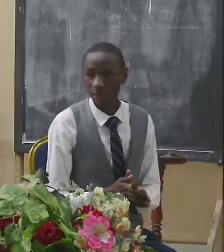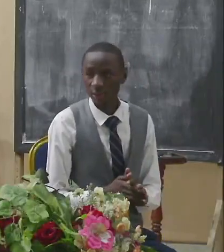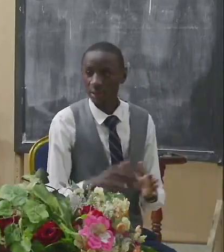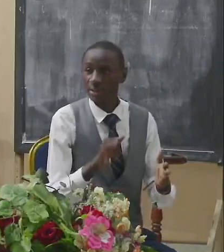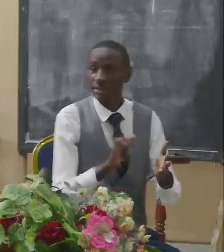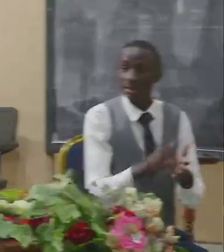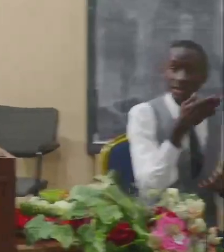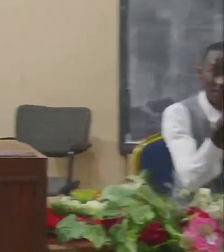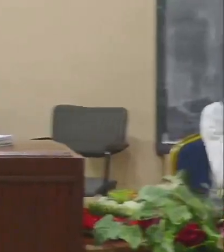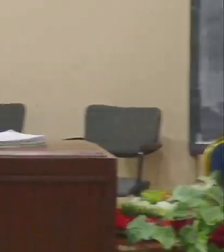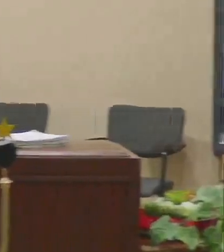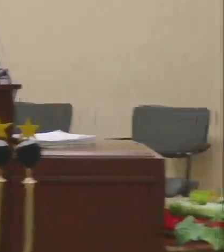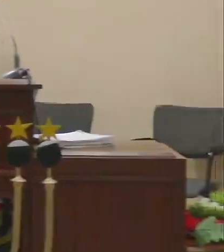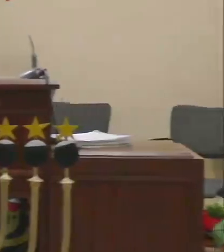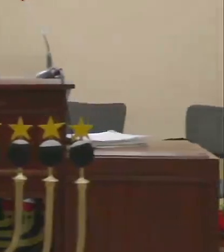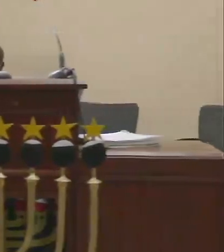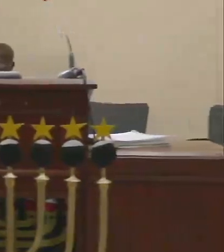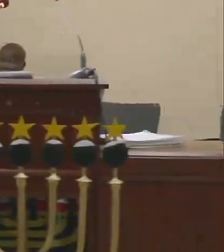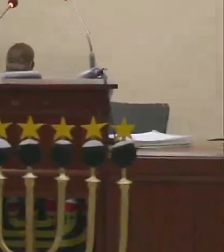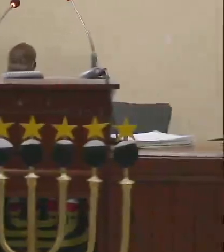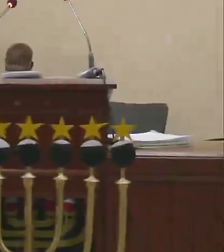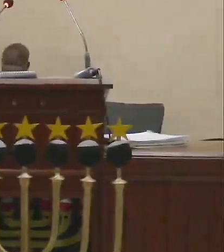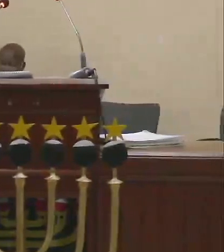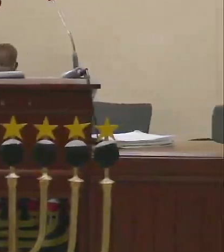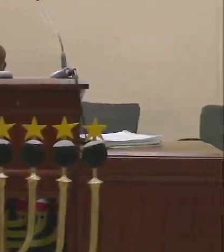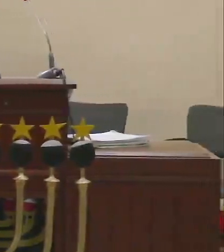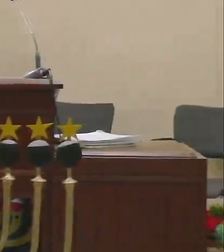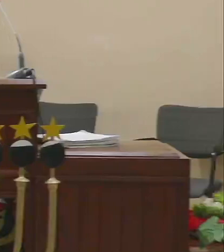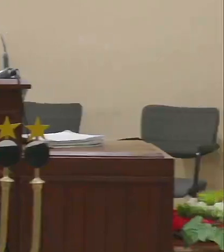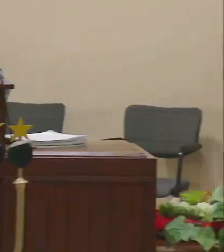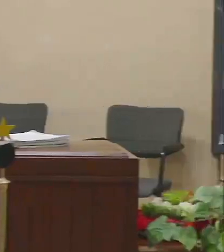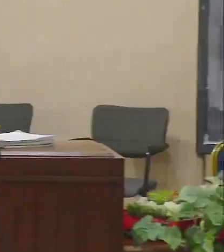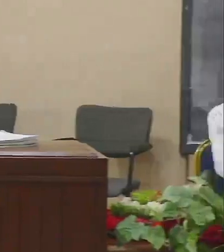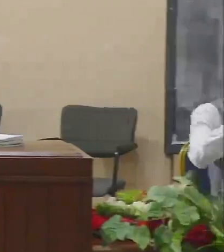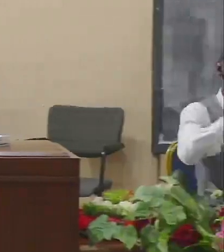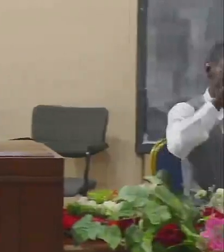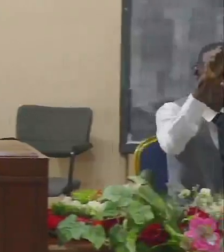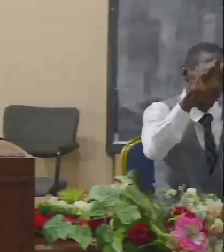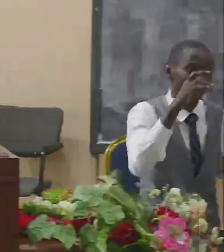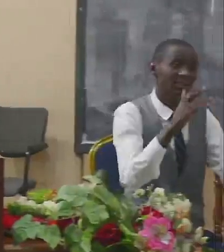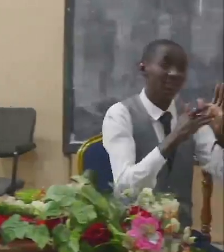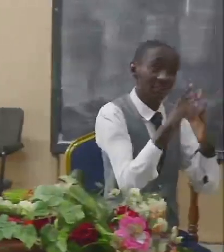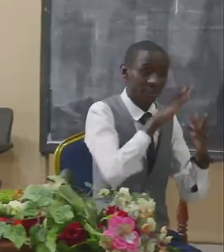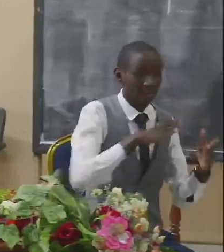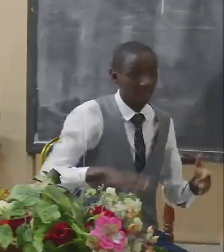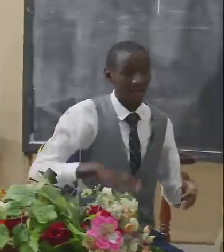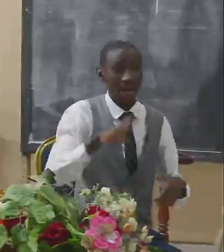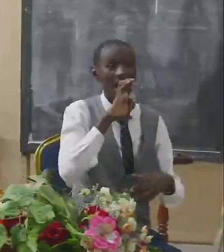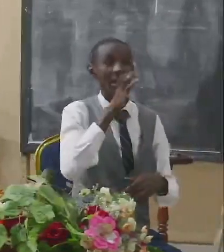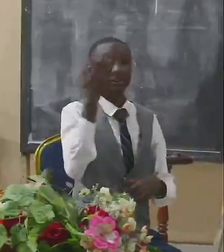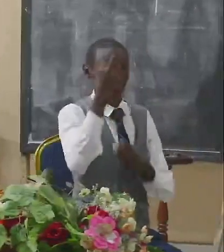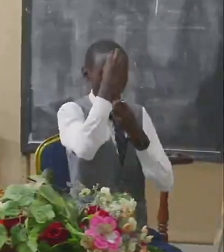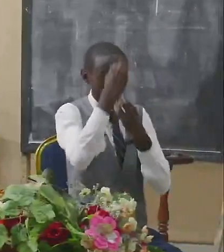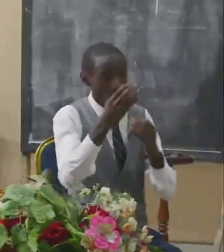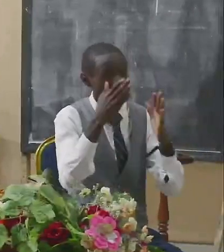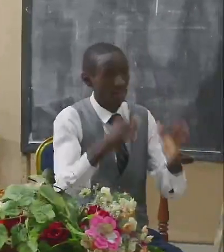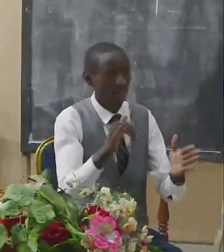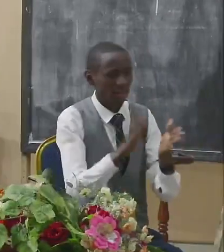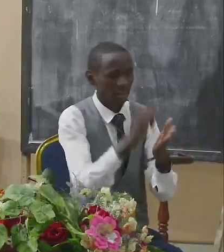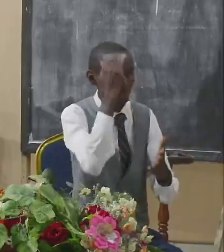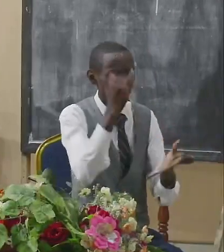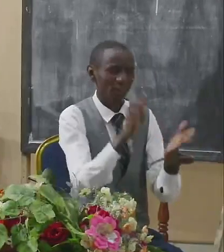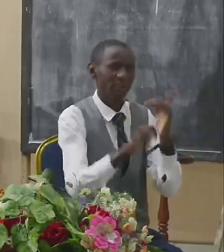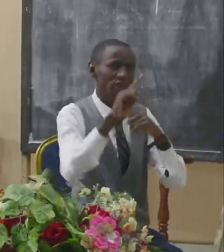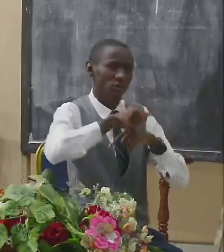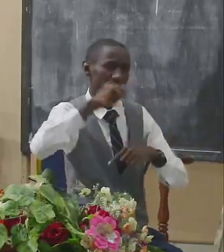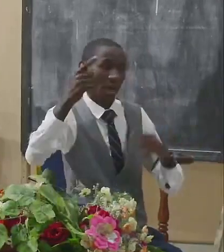modèle. Unjo modèle wetu Yesu Kristo. Notre modèle lui-même. Yesu Kristo modèle wetu. Il était obéissant. Alikuwa mtiifu. C'est pourquoi ce jour-là. Ndio maana ile siku.